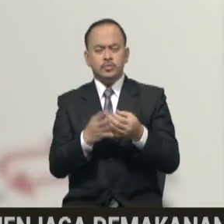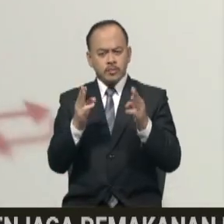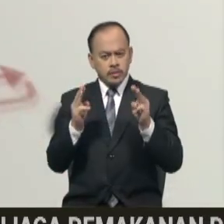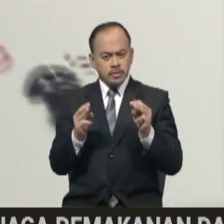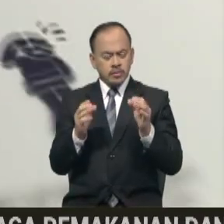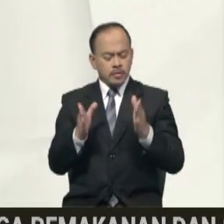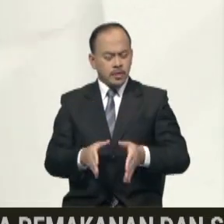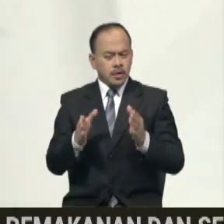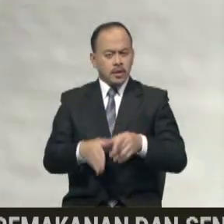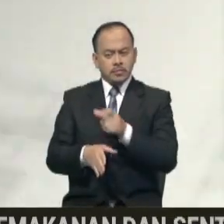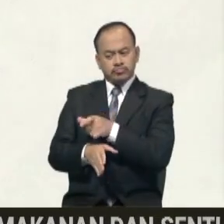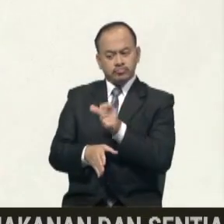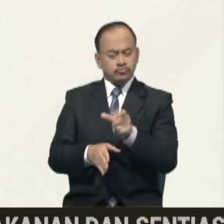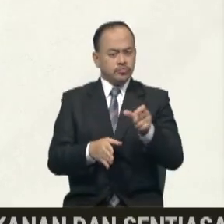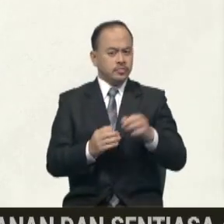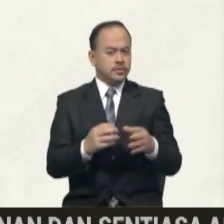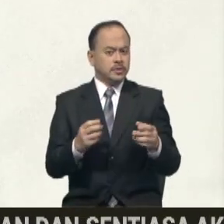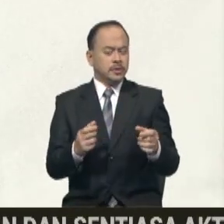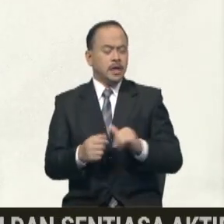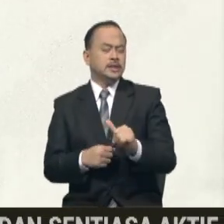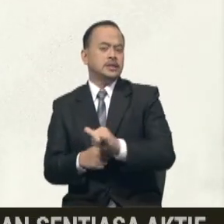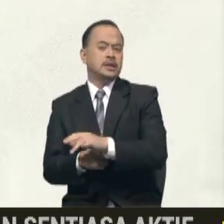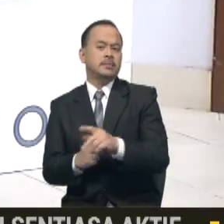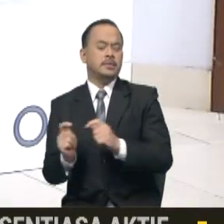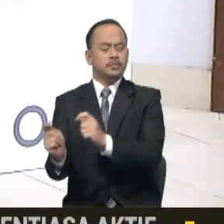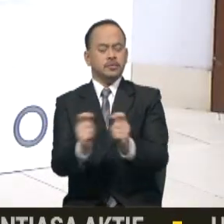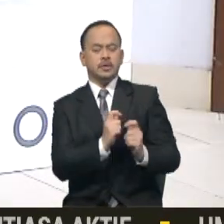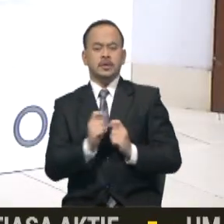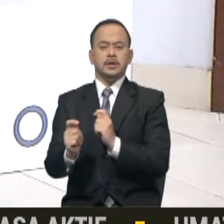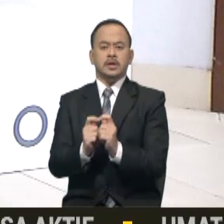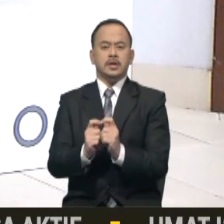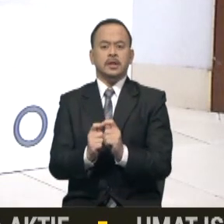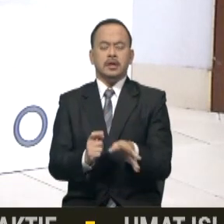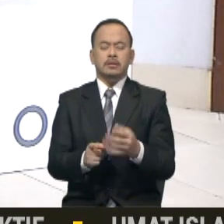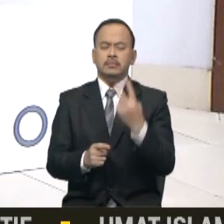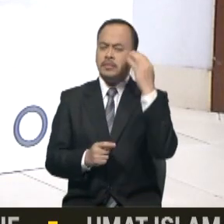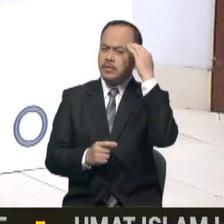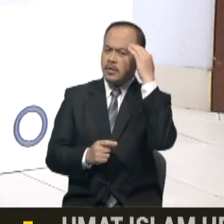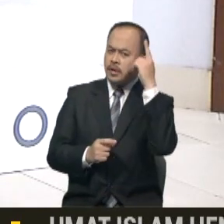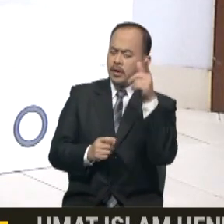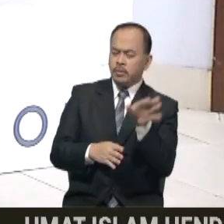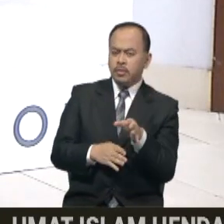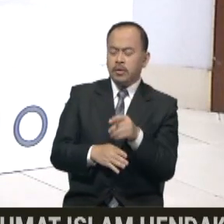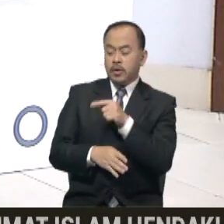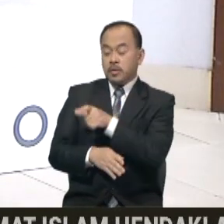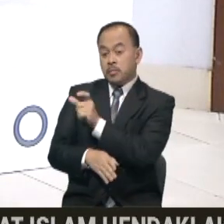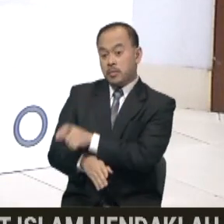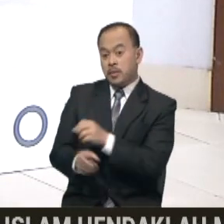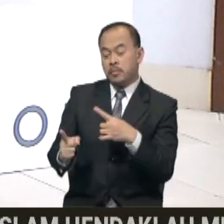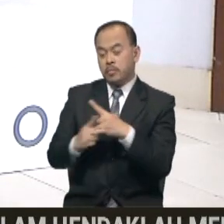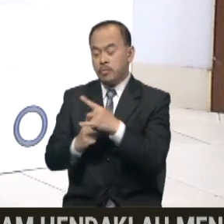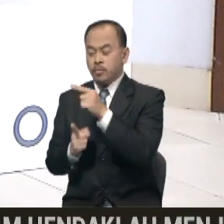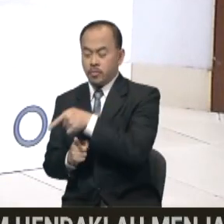di negara ini untuk sama-sama kata ini mengelinga, apatah lagi yang dibuli, dan yang paling penting